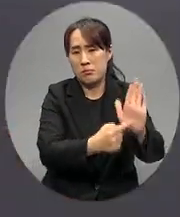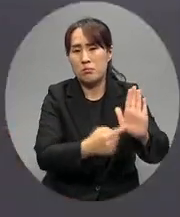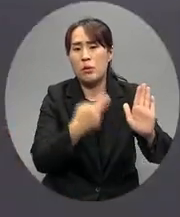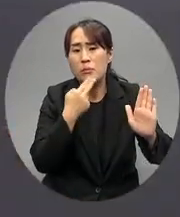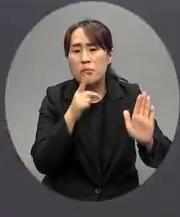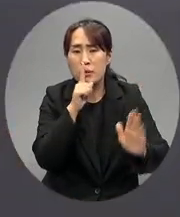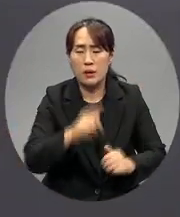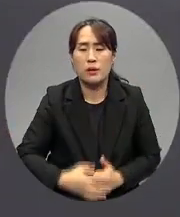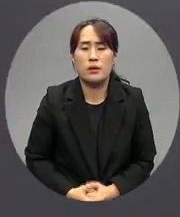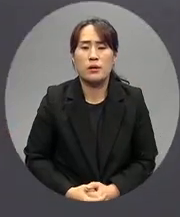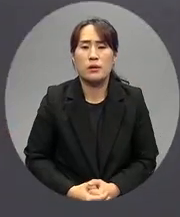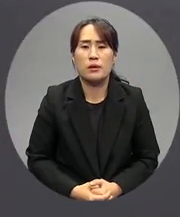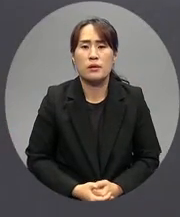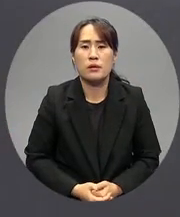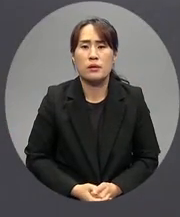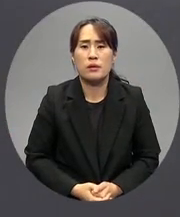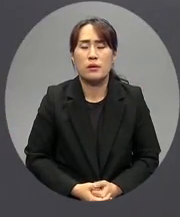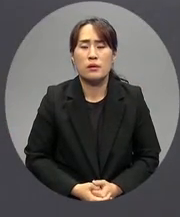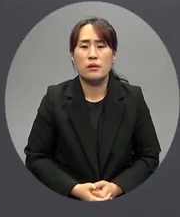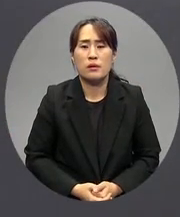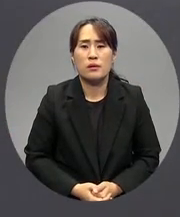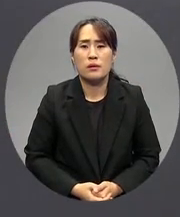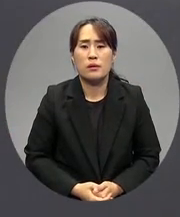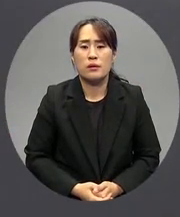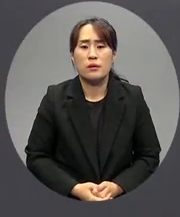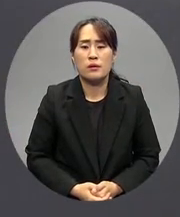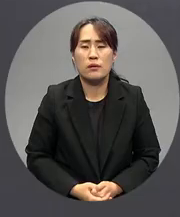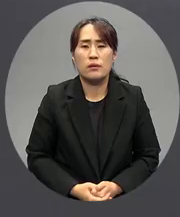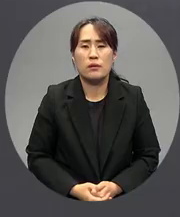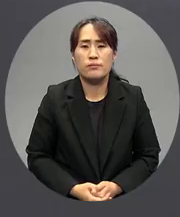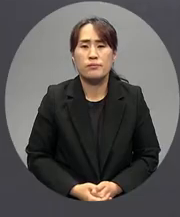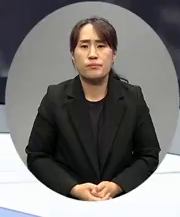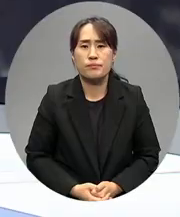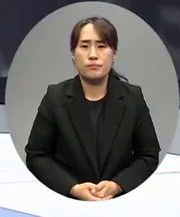없다고 전했습니다. MBC 뉴스 김초입니다.